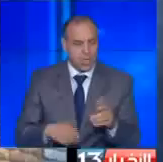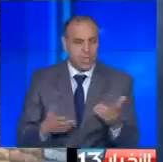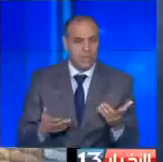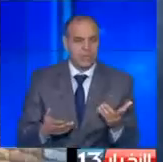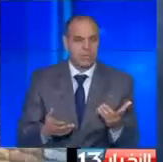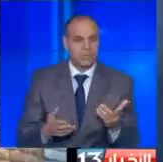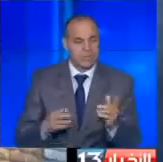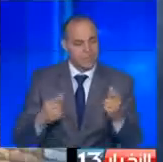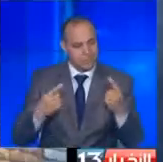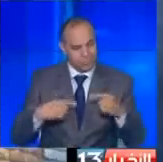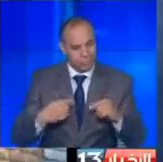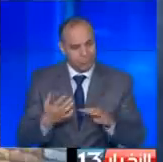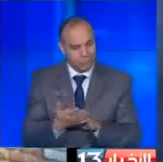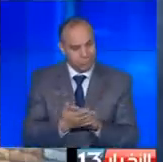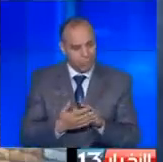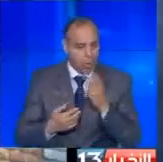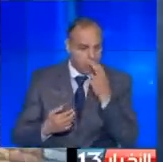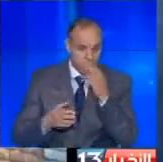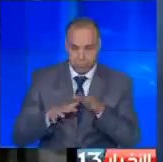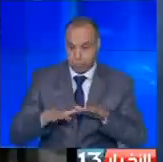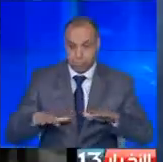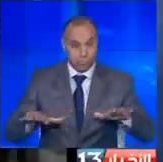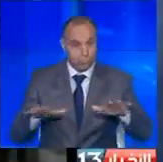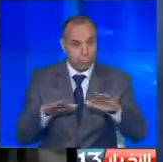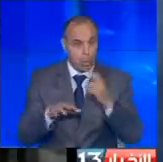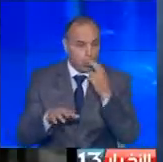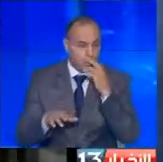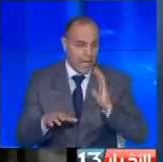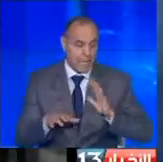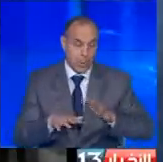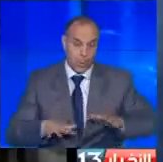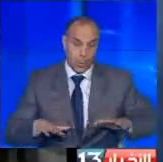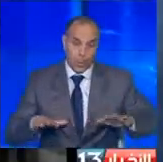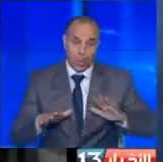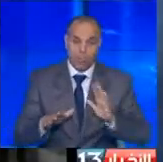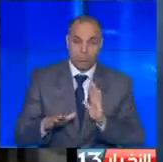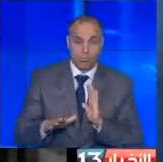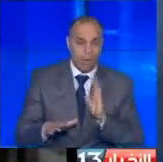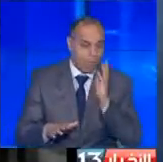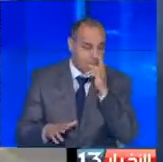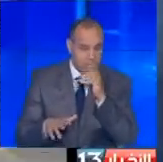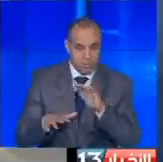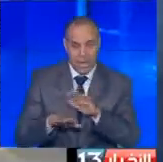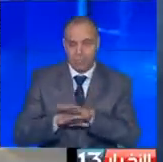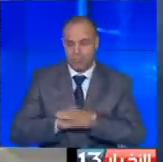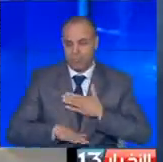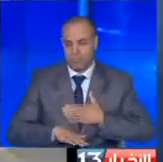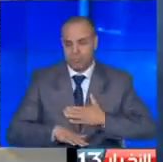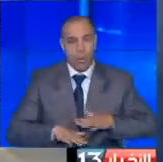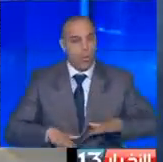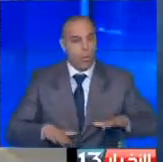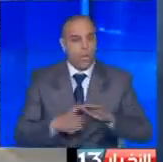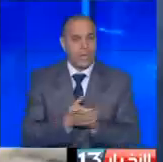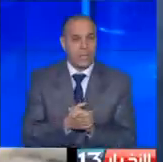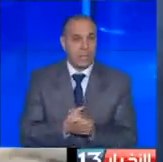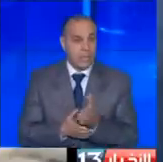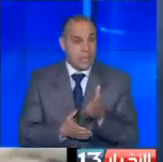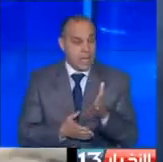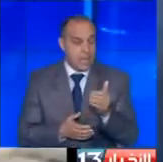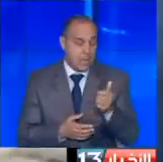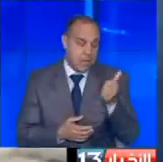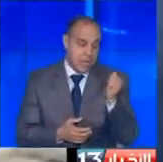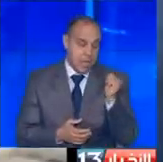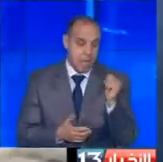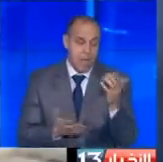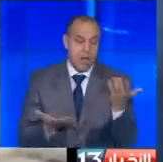بس مقاومة النظام العام، ضرورة الانتشار الأمني والانتشار العسكري لبس الطمأنينة. تعرفوا أنه الشيء ذا اللي صار